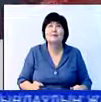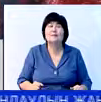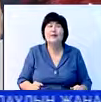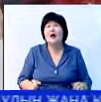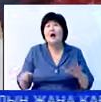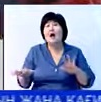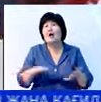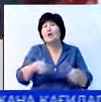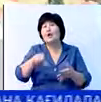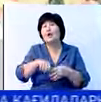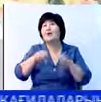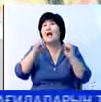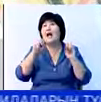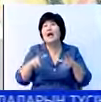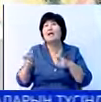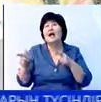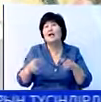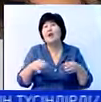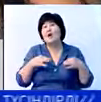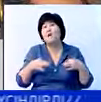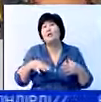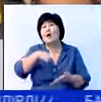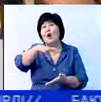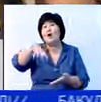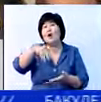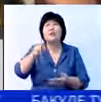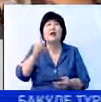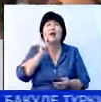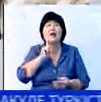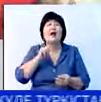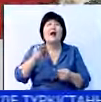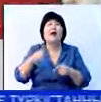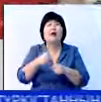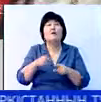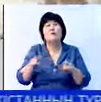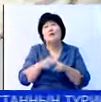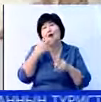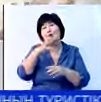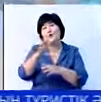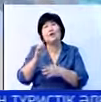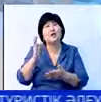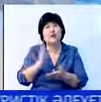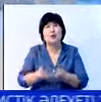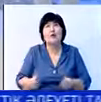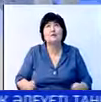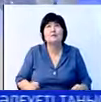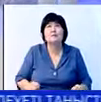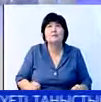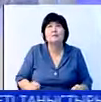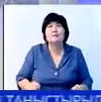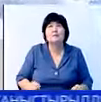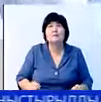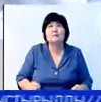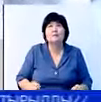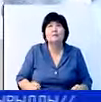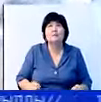Шараға қатысушылар арнайы әзірленген мерекелік торттан дәм татып, әкіммен бірге суретке түсті. Малика Нұрмақан, Шыңғыс Абаев,